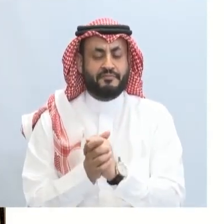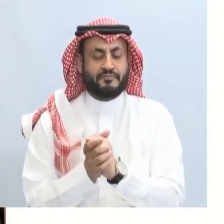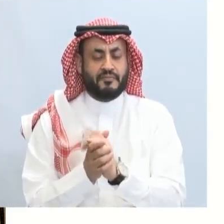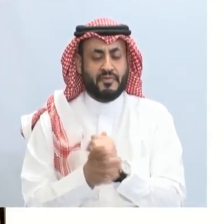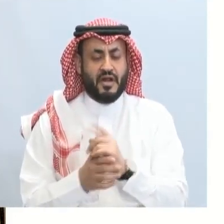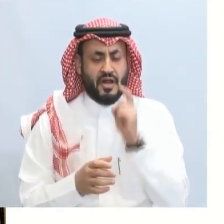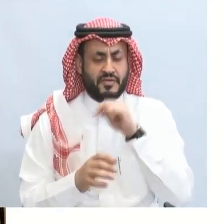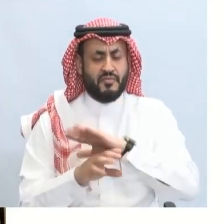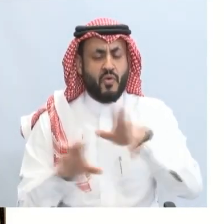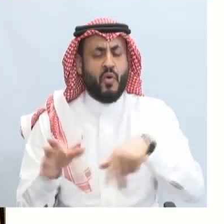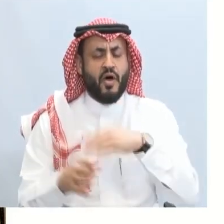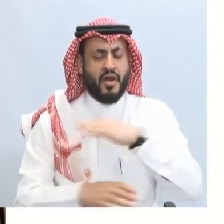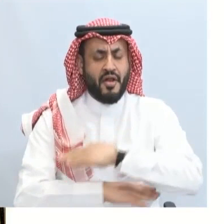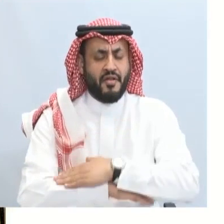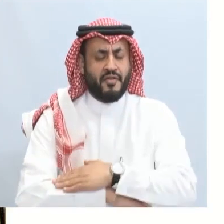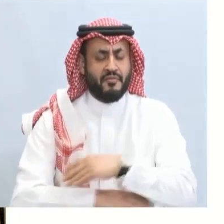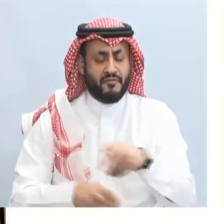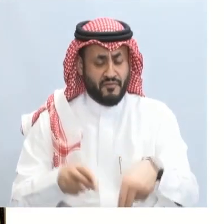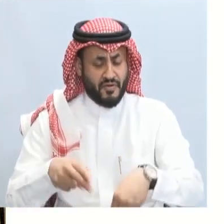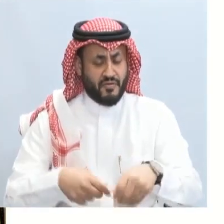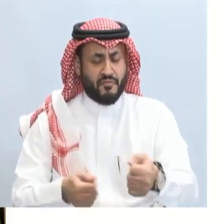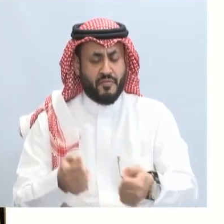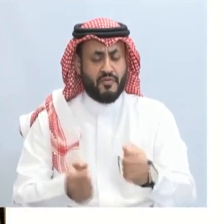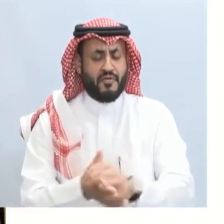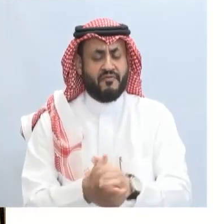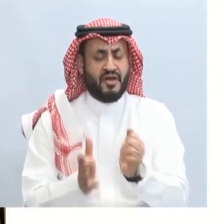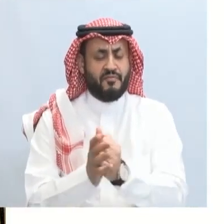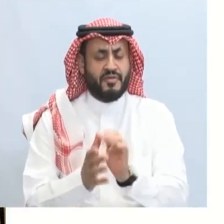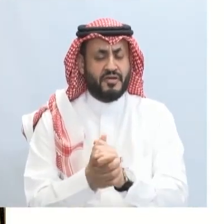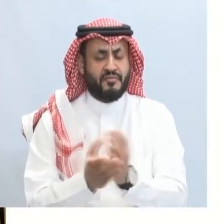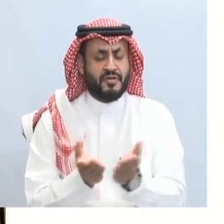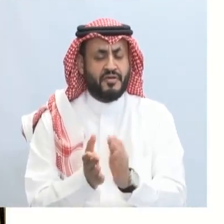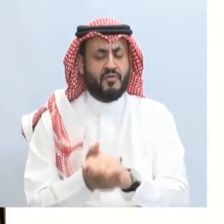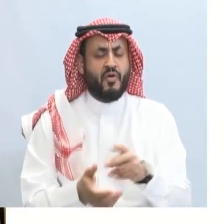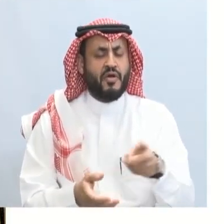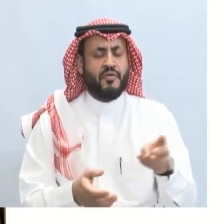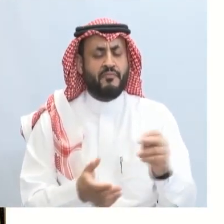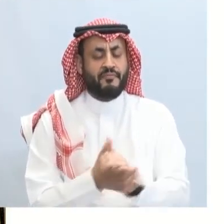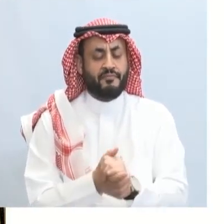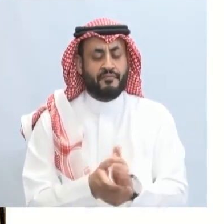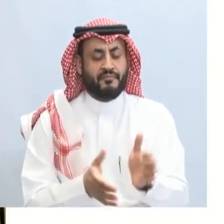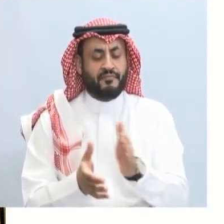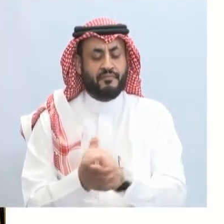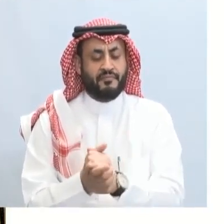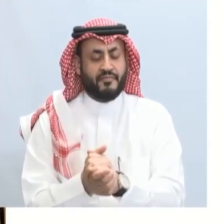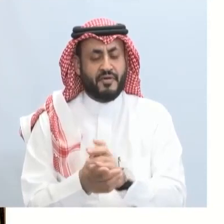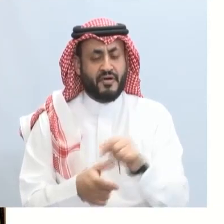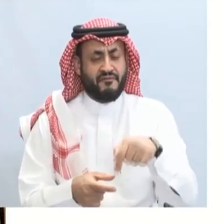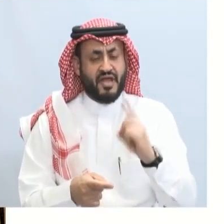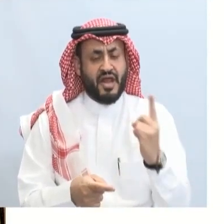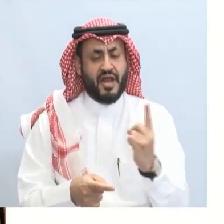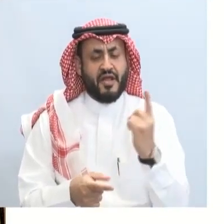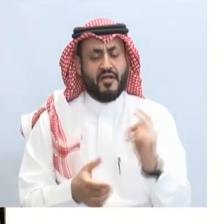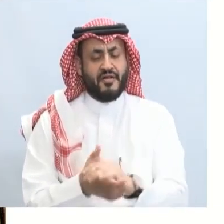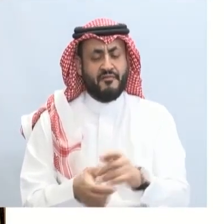ان يكون في كل شيء في قواعد المرور وفي المنزل والمدرسه وغيرها المحافظه على البيئه